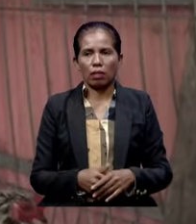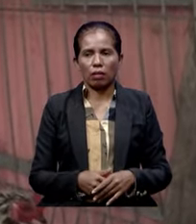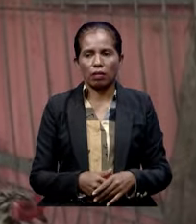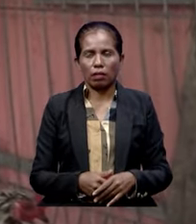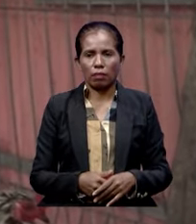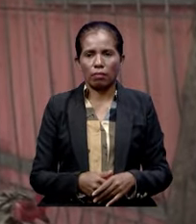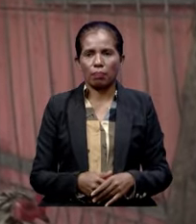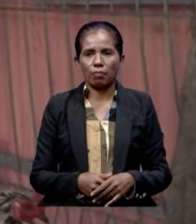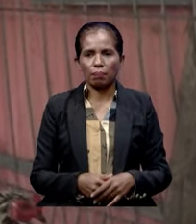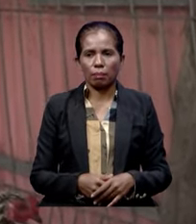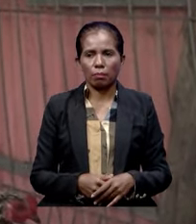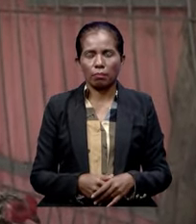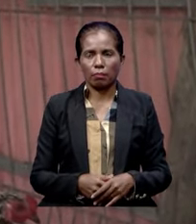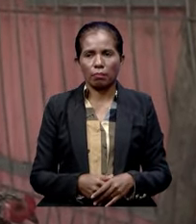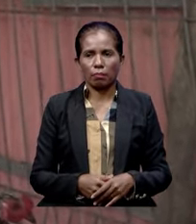ansa